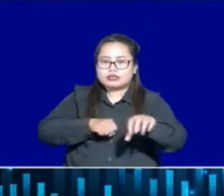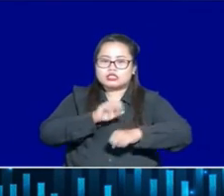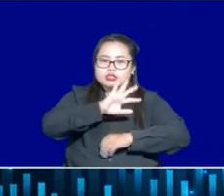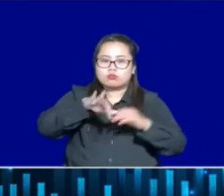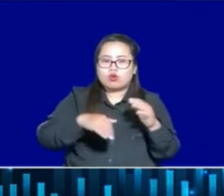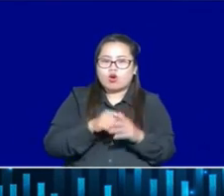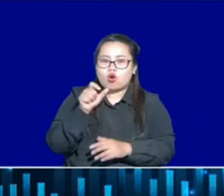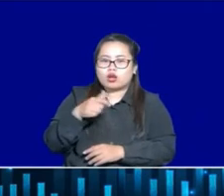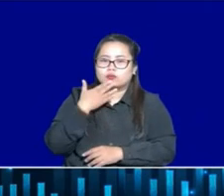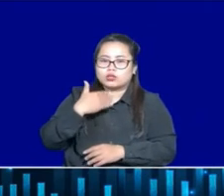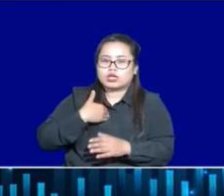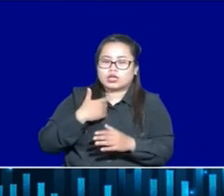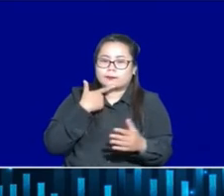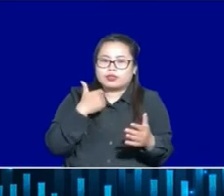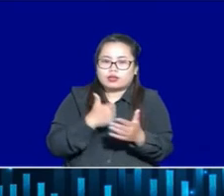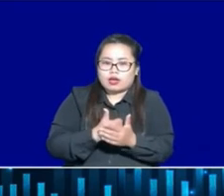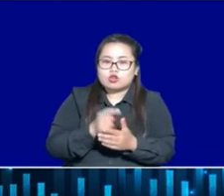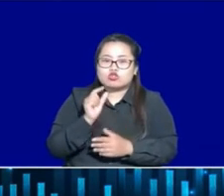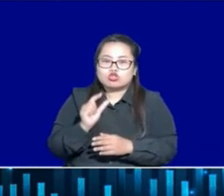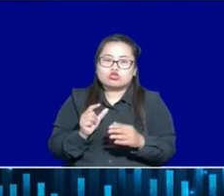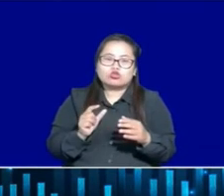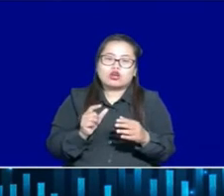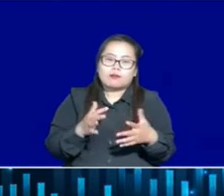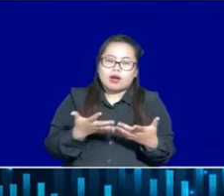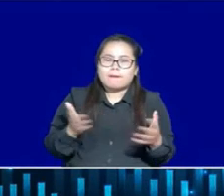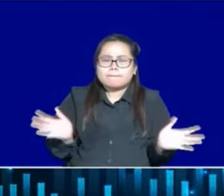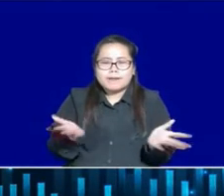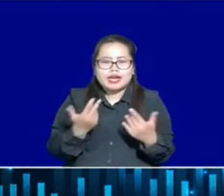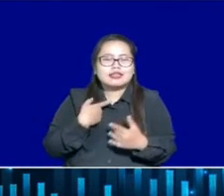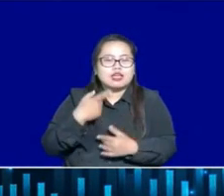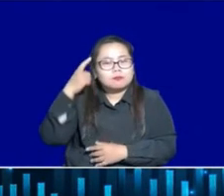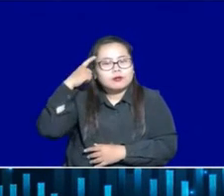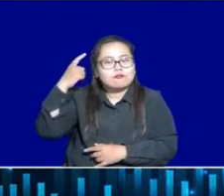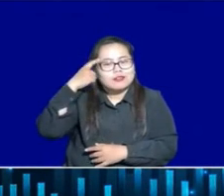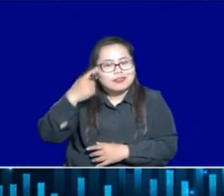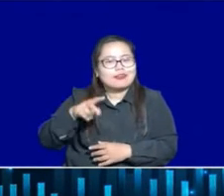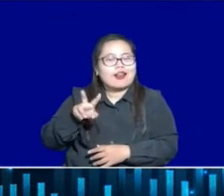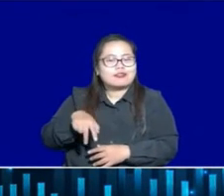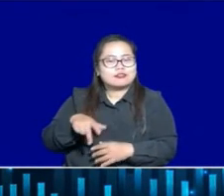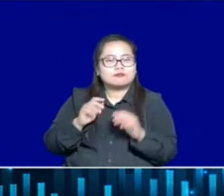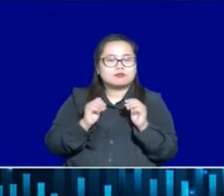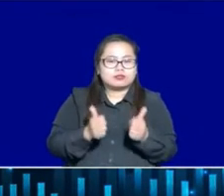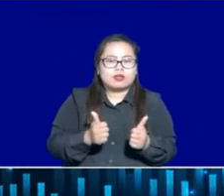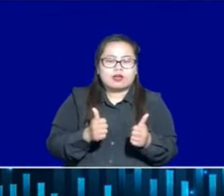kepentingan untuk mari kita berpikir kembali untuk